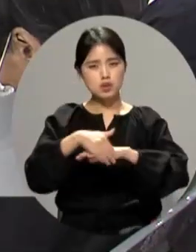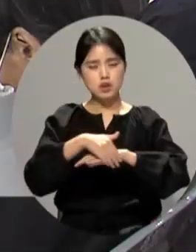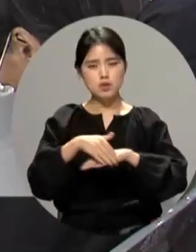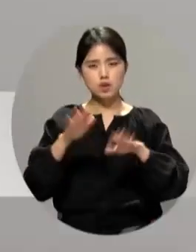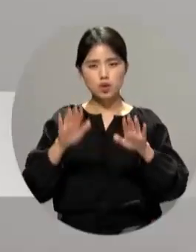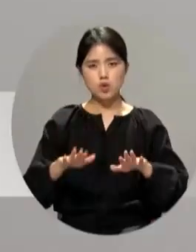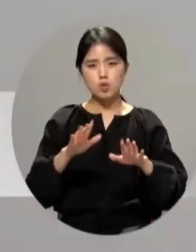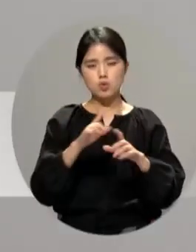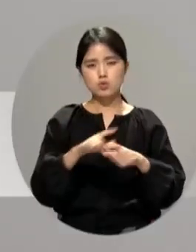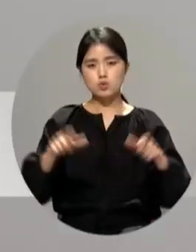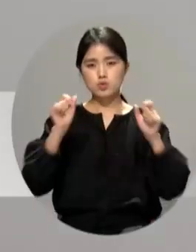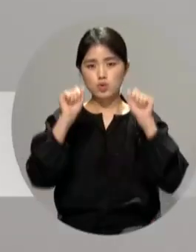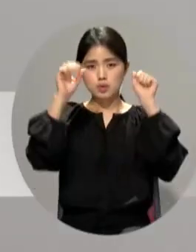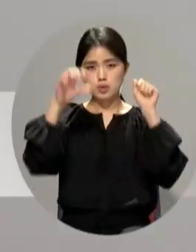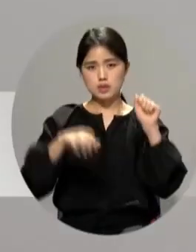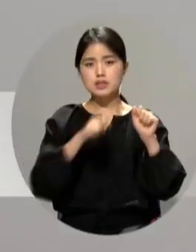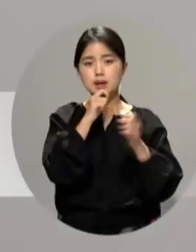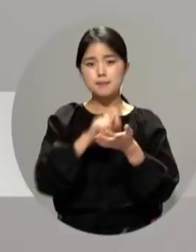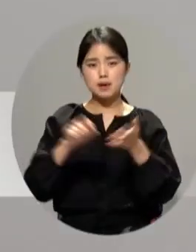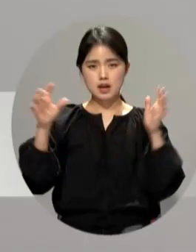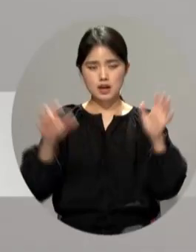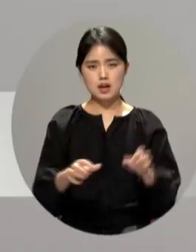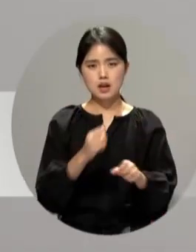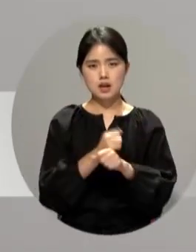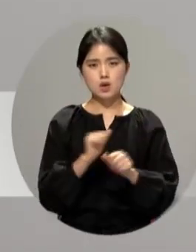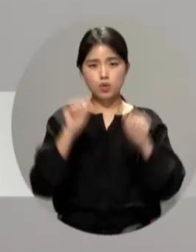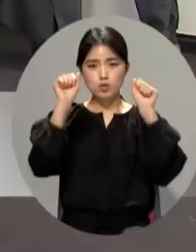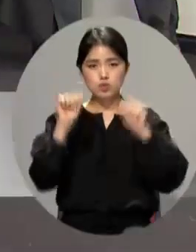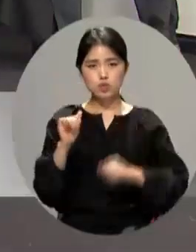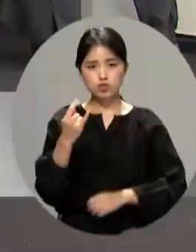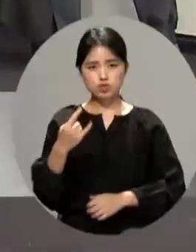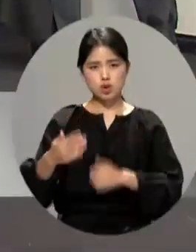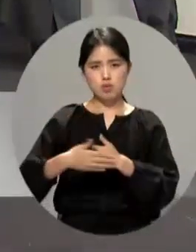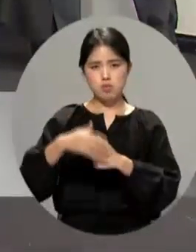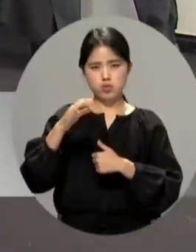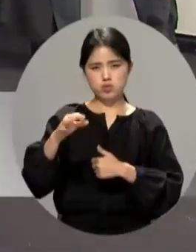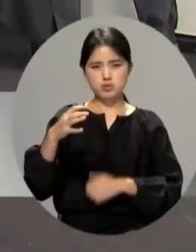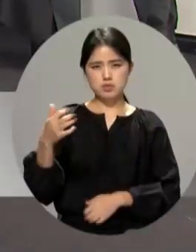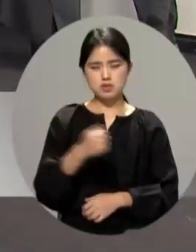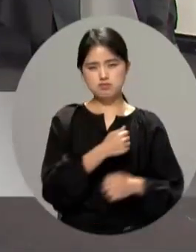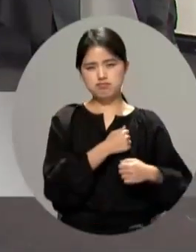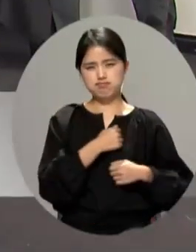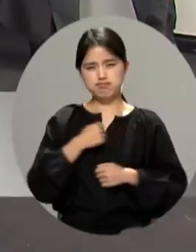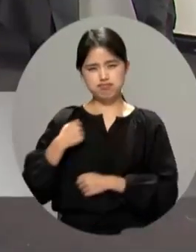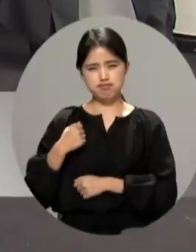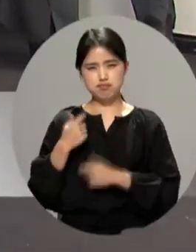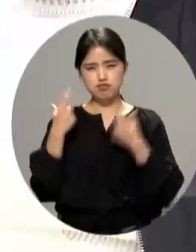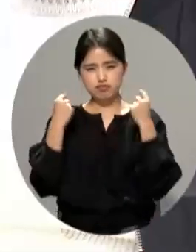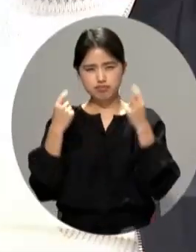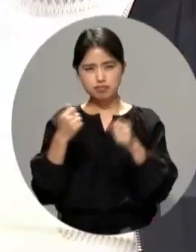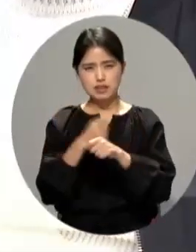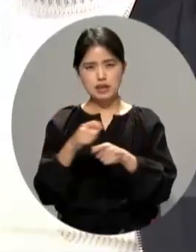전주 종합경기장에서 기자회견을 열고 체육회가 보조금으로 방만하게 유지되는 단체라는 시각을 바로잡았습니다.